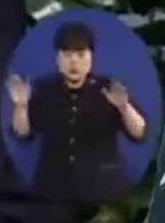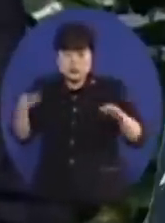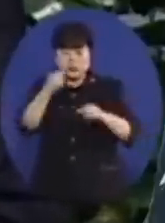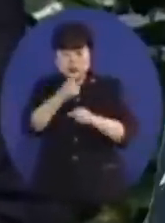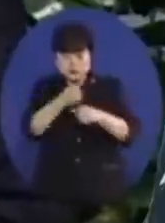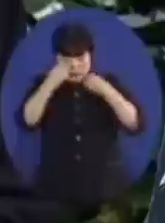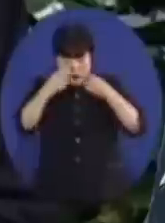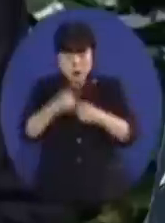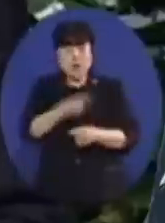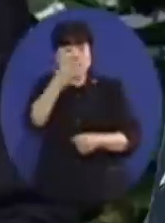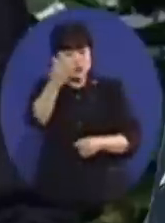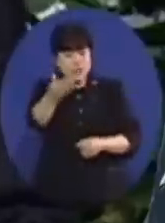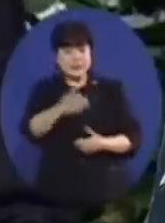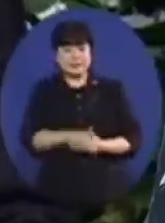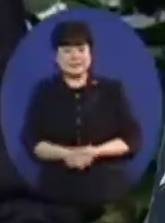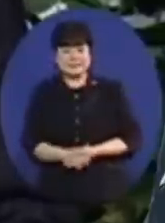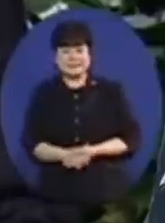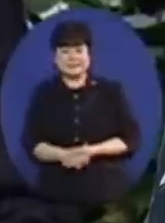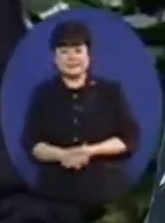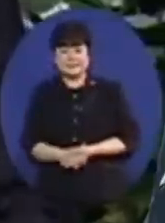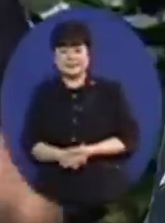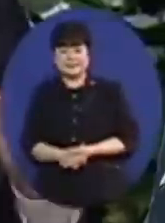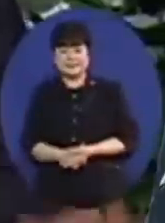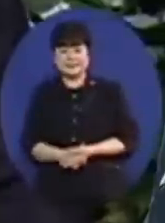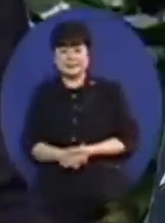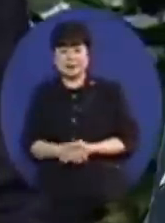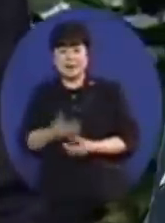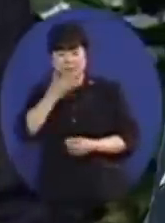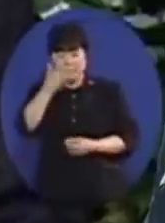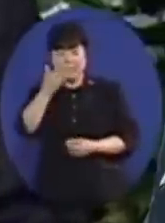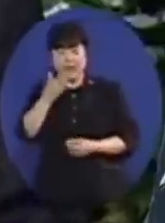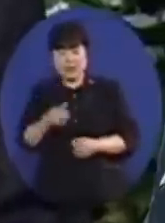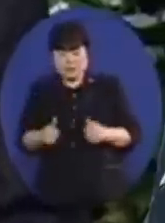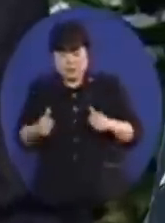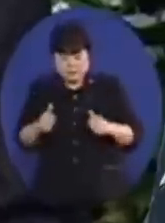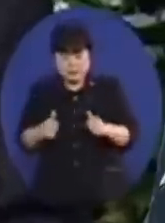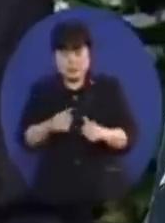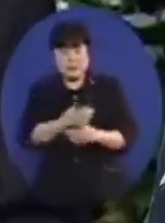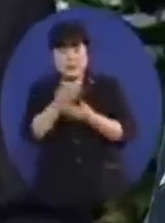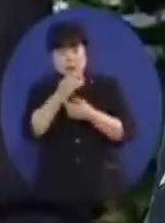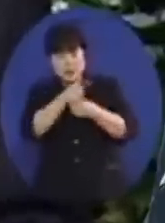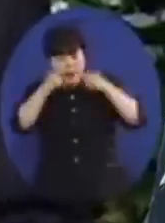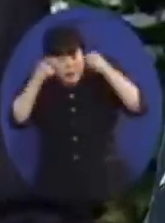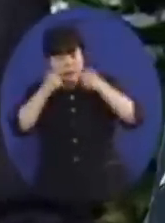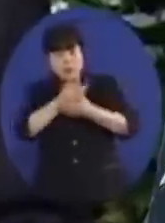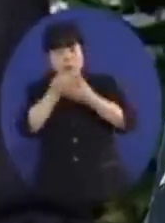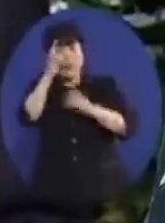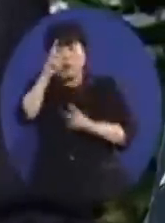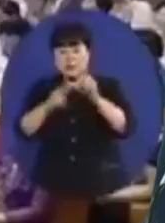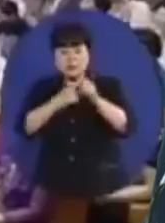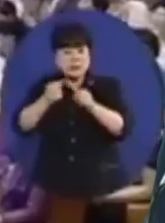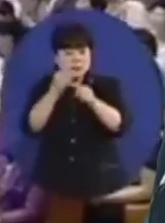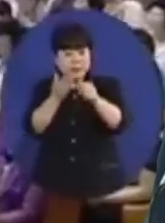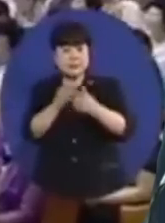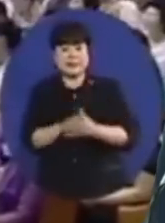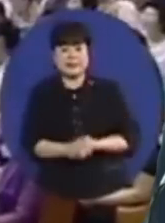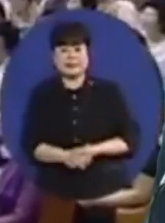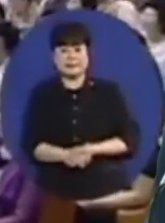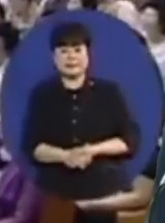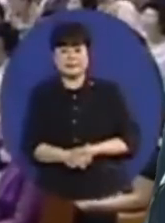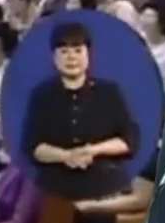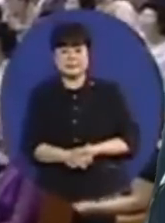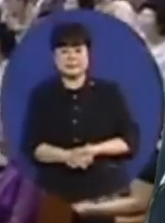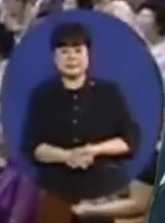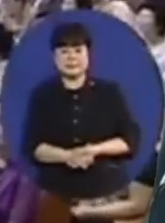독수리같이 새롭게 하시는도다 긍정적이고 즉각적이고 밝고 맑고 화난 자와 사람 가지십시오